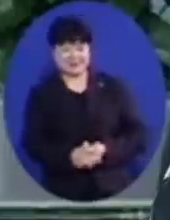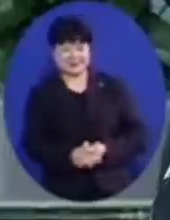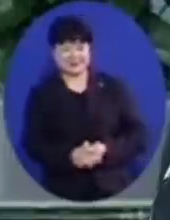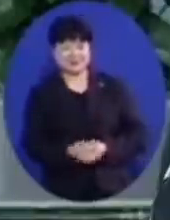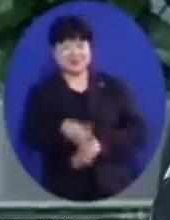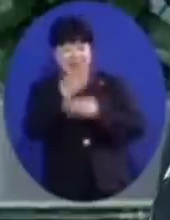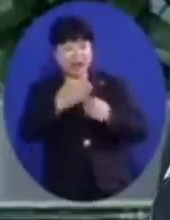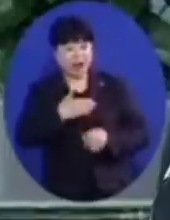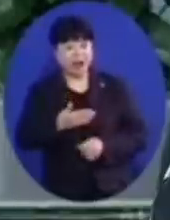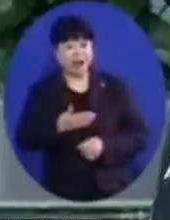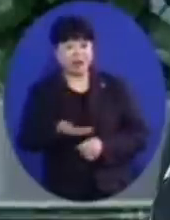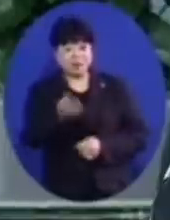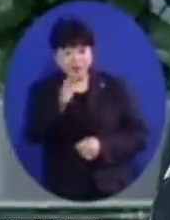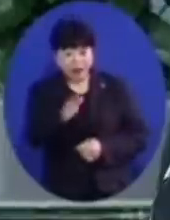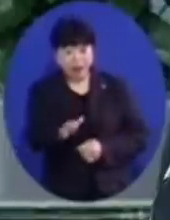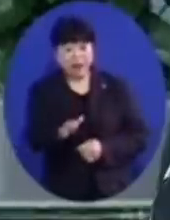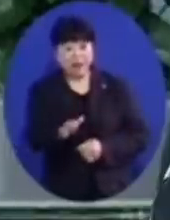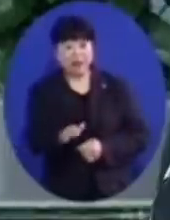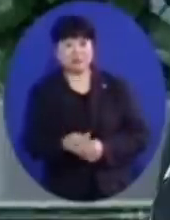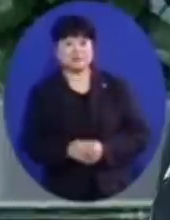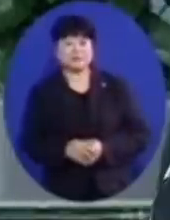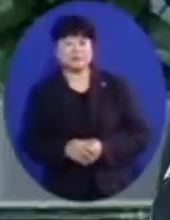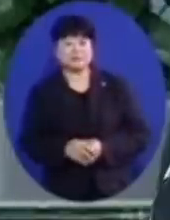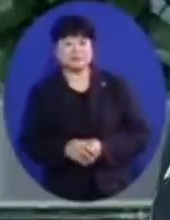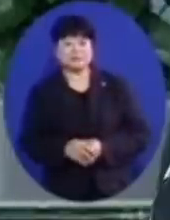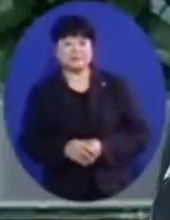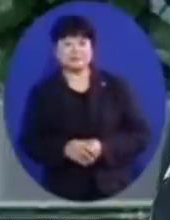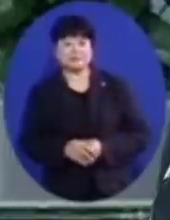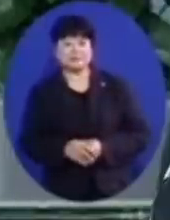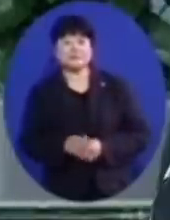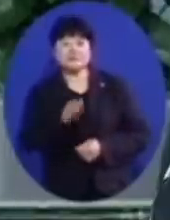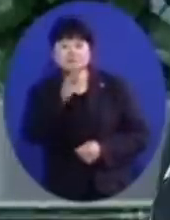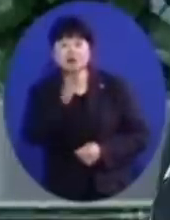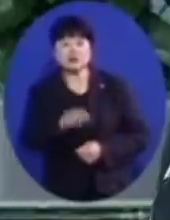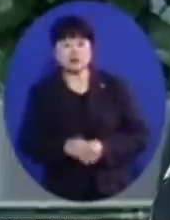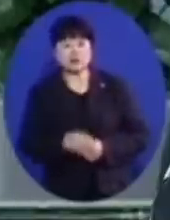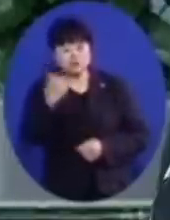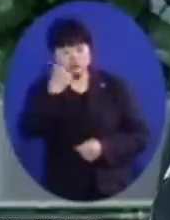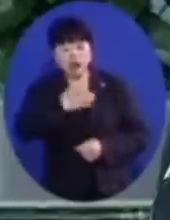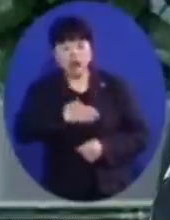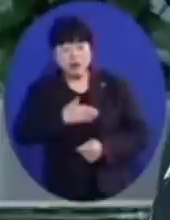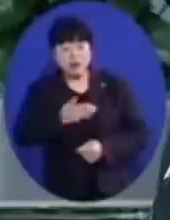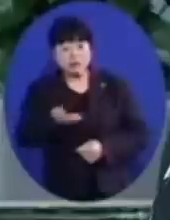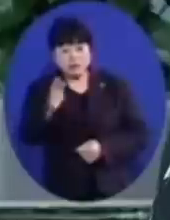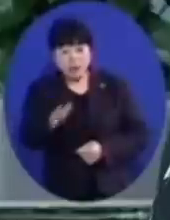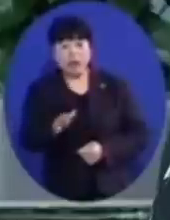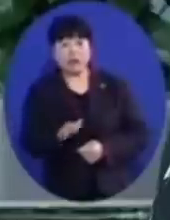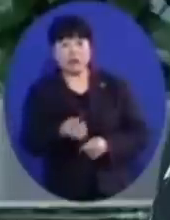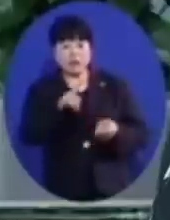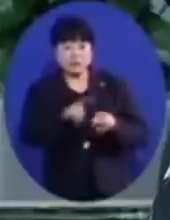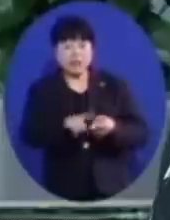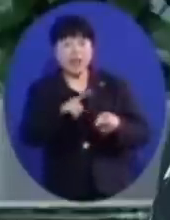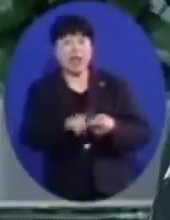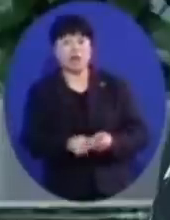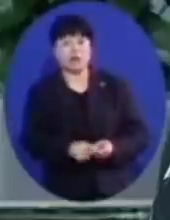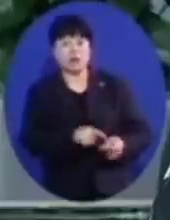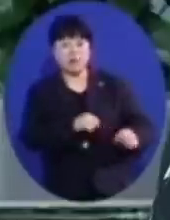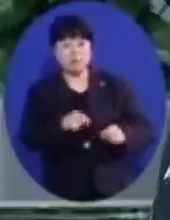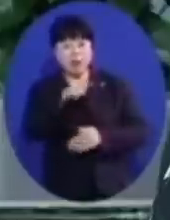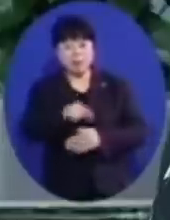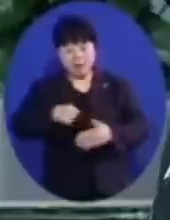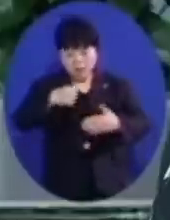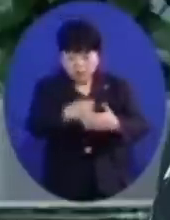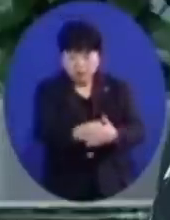다 알잖아요 깊순히 말하기는 그러니까 그렇지요 누구나 다 알고 있지요 그러나 그렇게 하기로